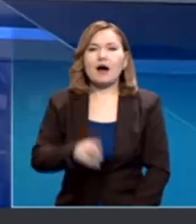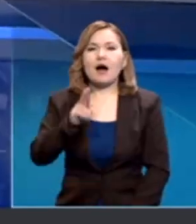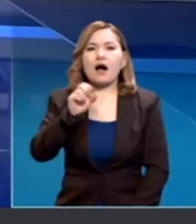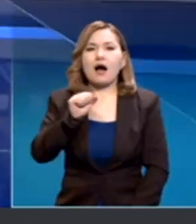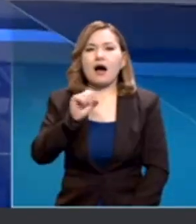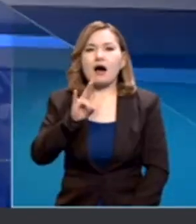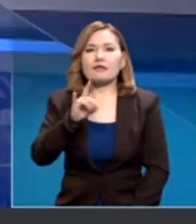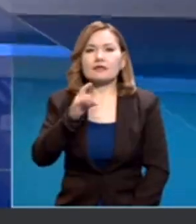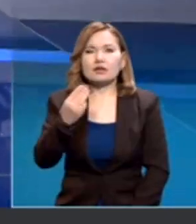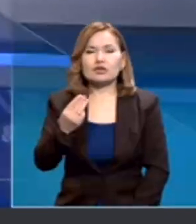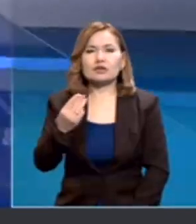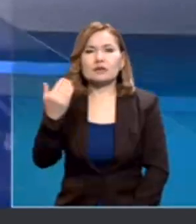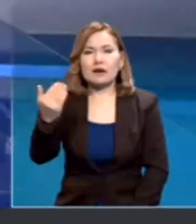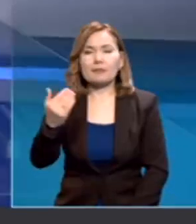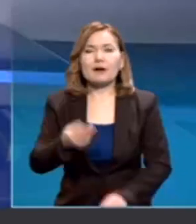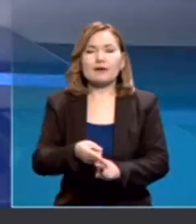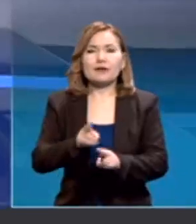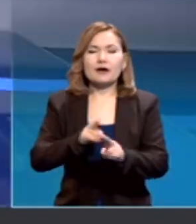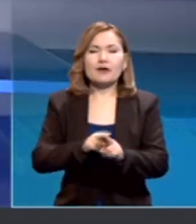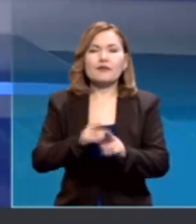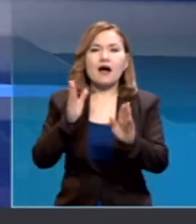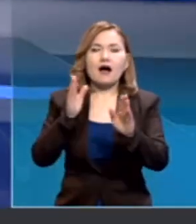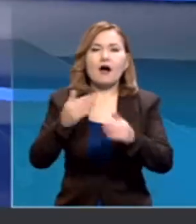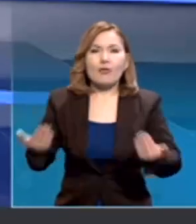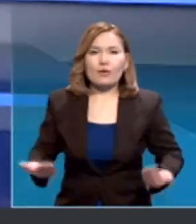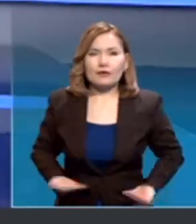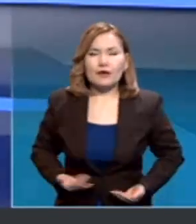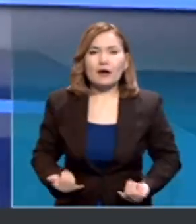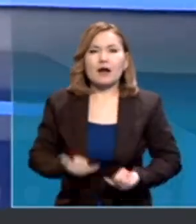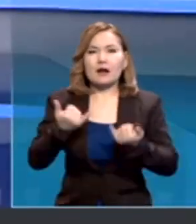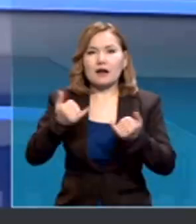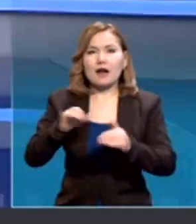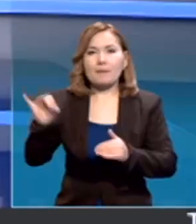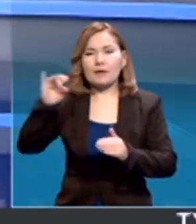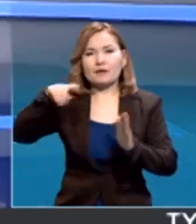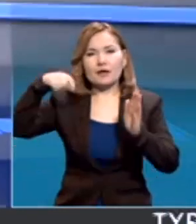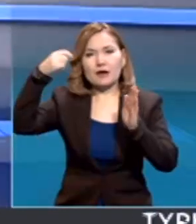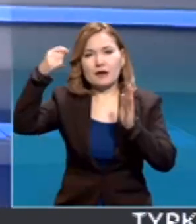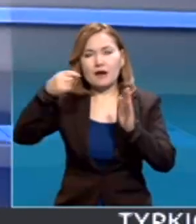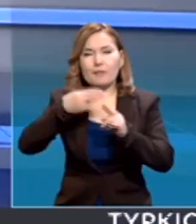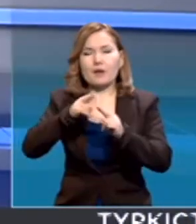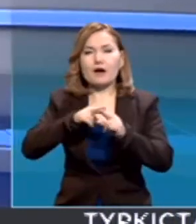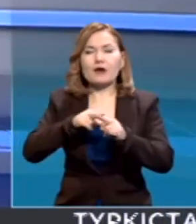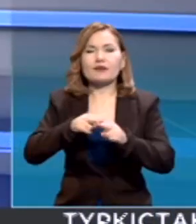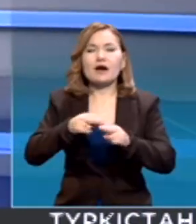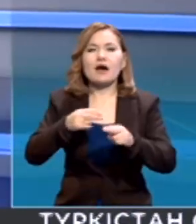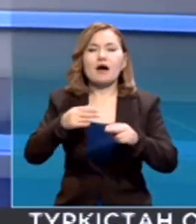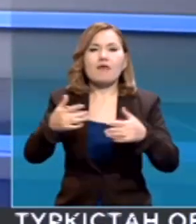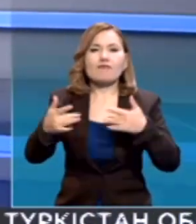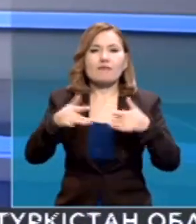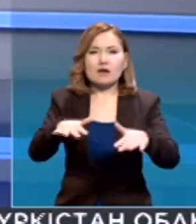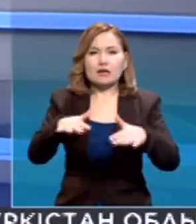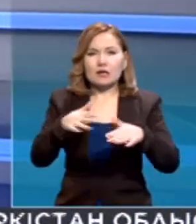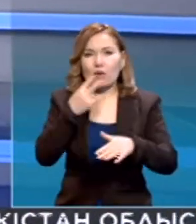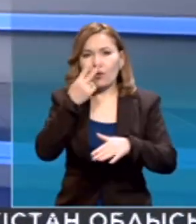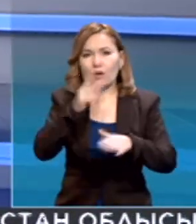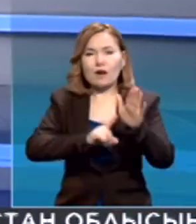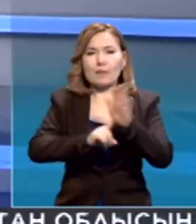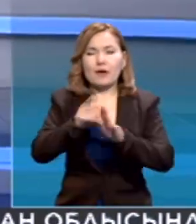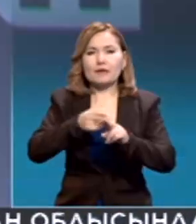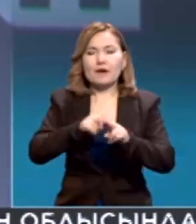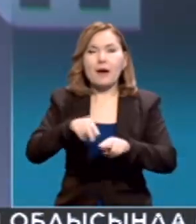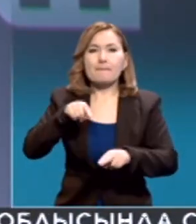Қаныш Сәтбаевтың тағдыры туралы Қаныш телехикаясының толық метражды нұсқасы кинотеатрларда көрсетілімге шықты. Фильмге